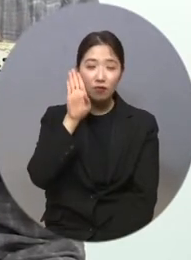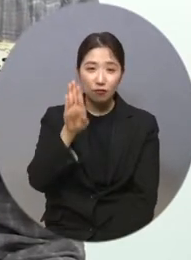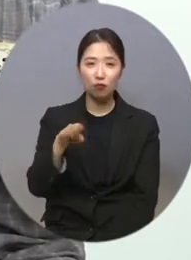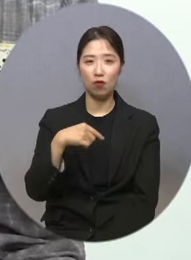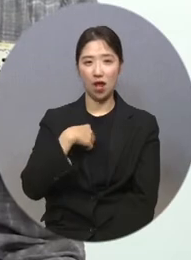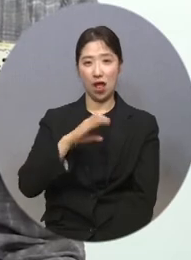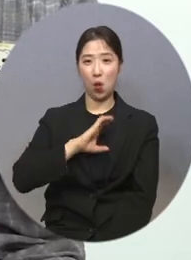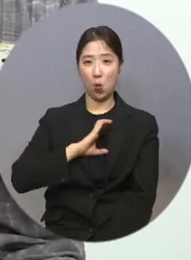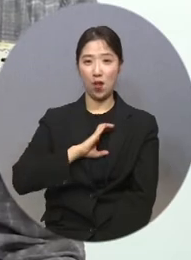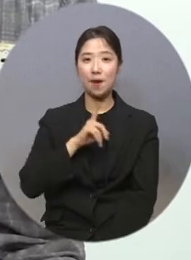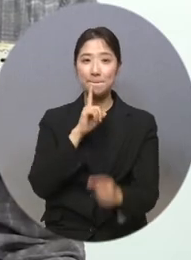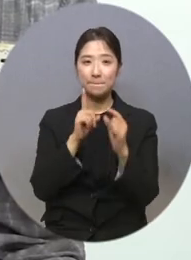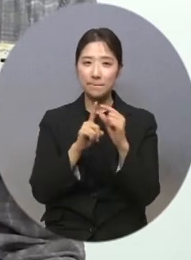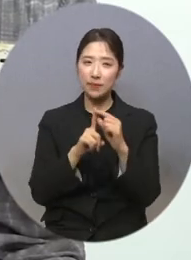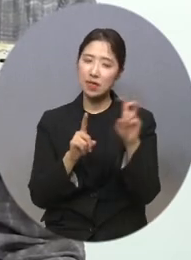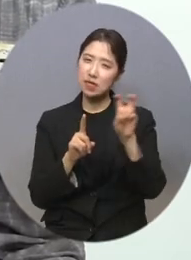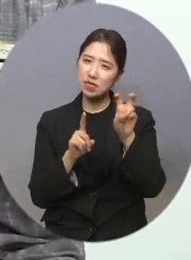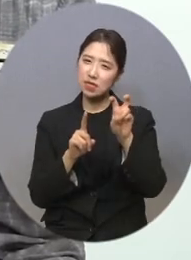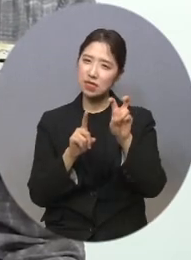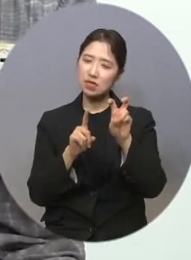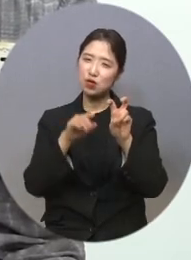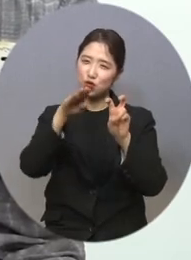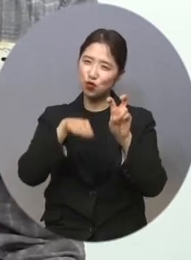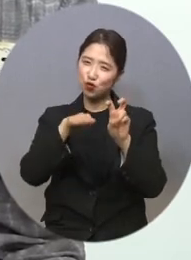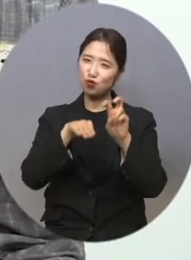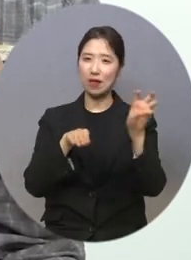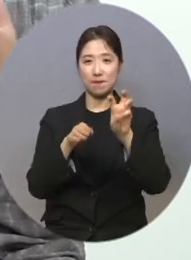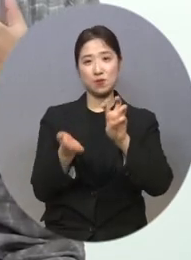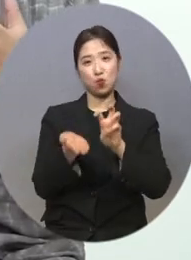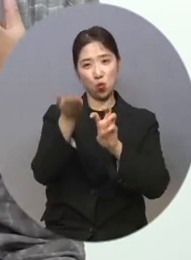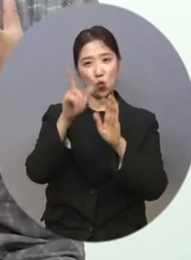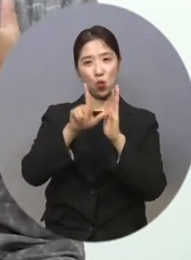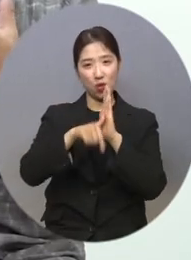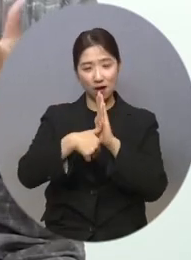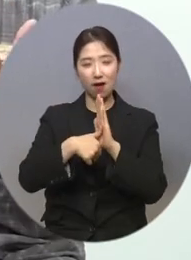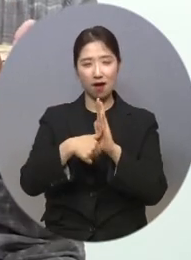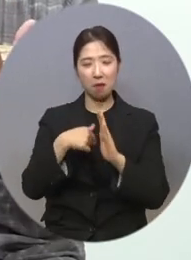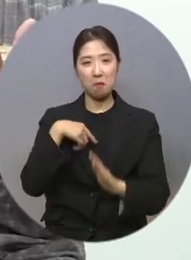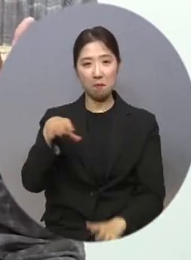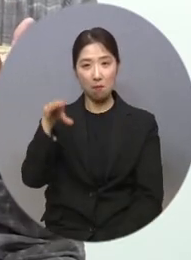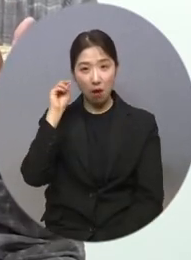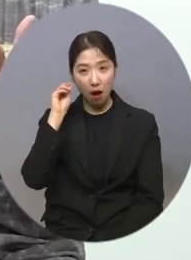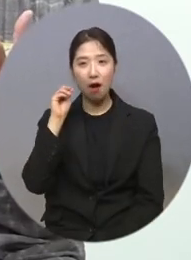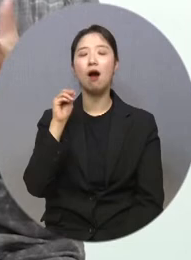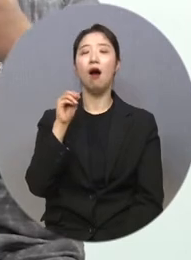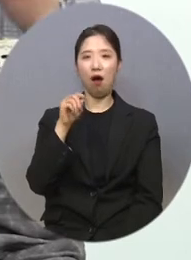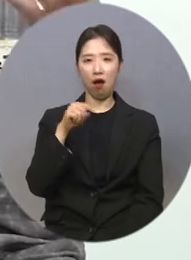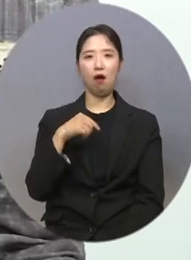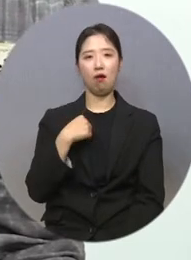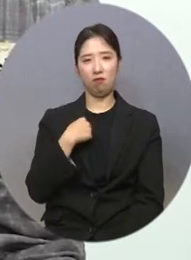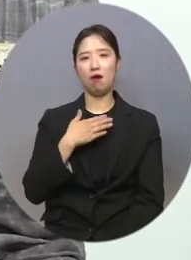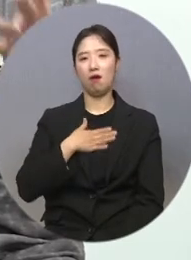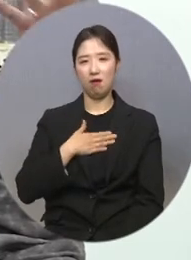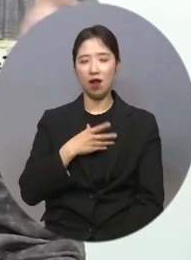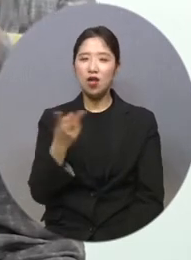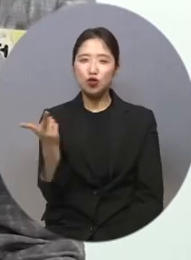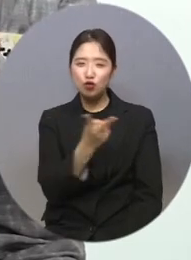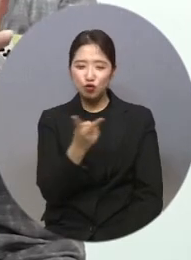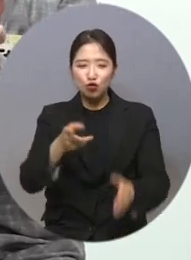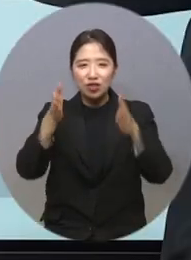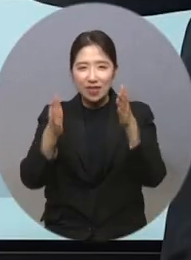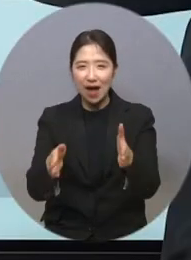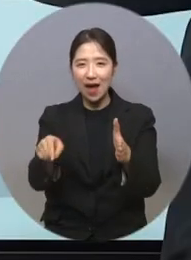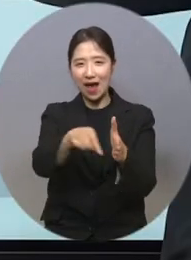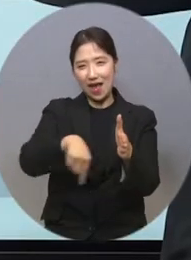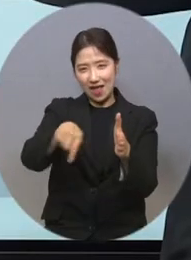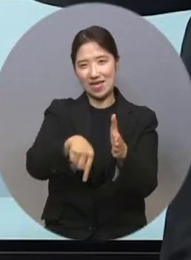단어를 20대 후반, 30대 초반에 알게 되면서 그때부터 저를 좀 찾아갔던 것 같아요. 둘 사이에